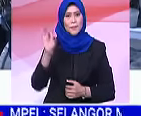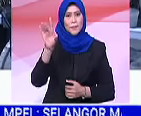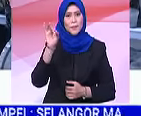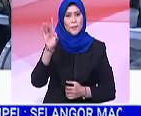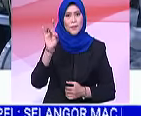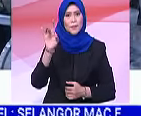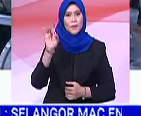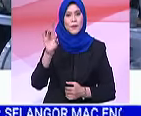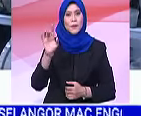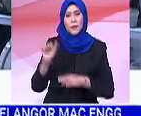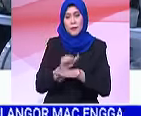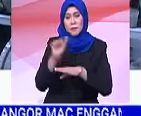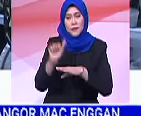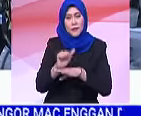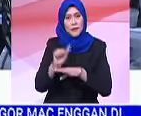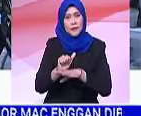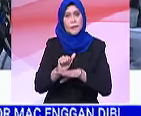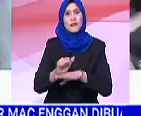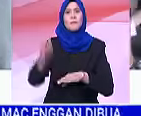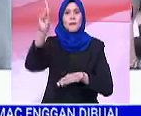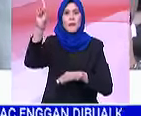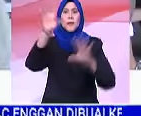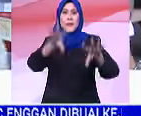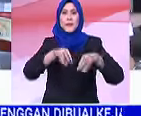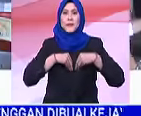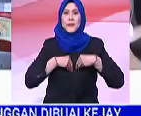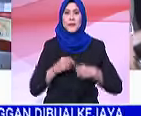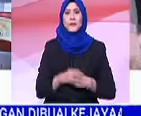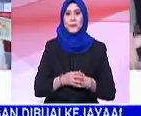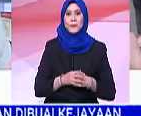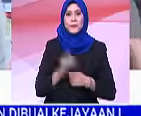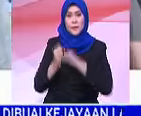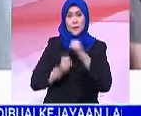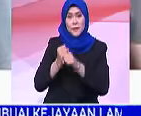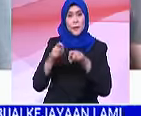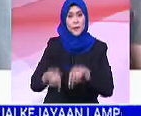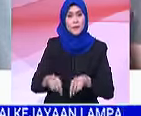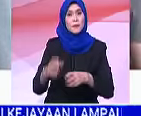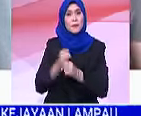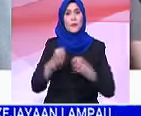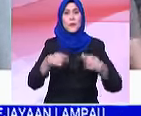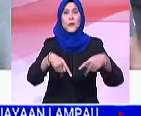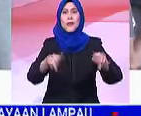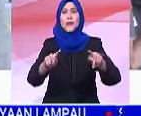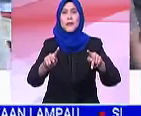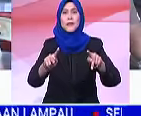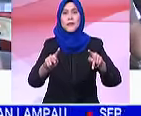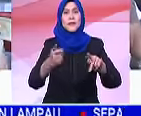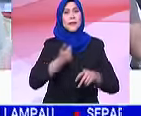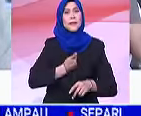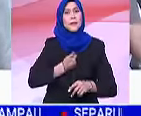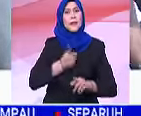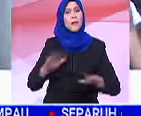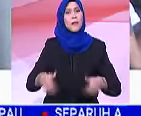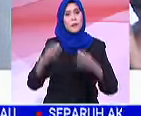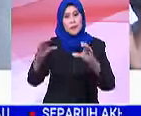InsyaAllah segala amalan kami ini diterimalah. Tahun ini saya dan kawan-kawan saya dapat peluang untuk merasakan sendiri